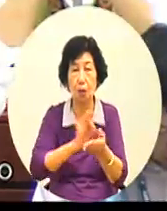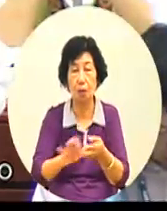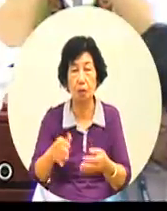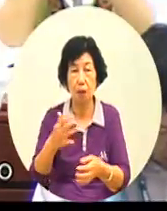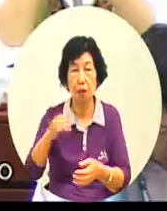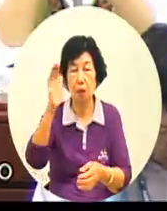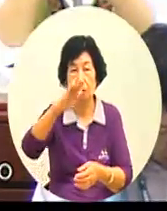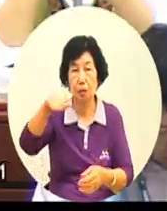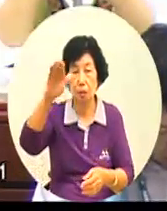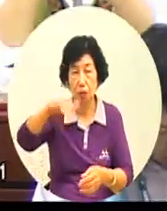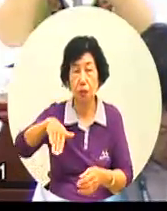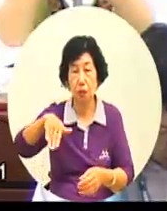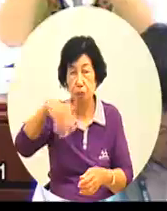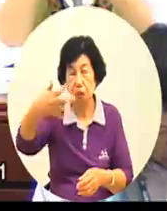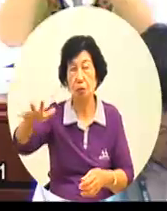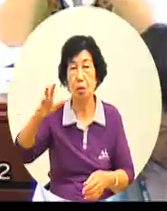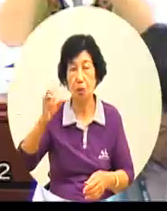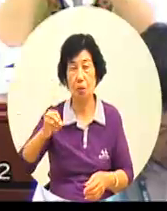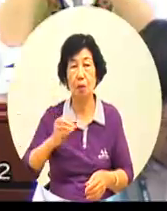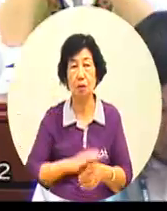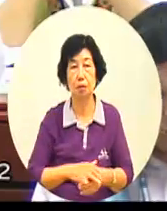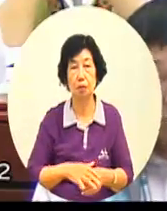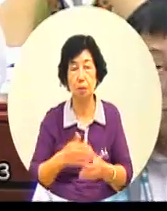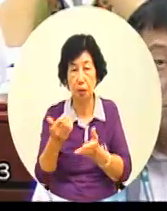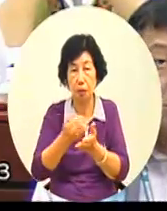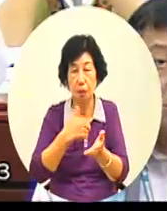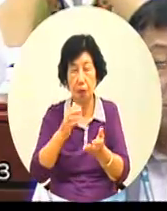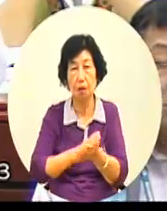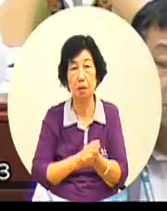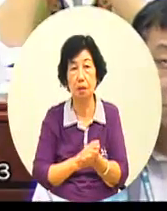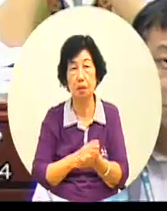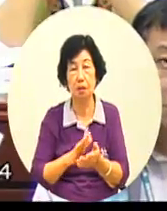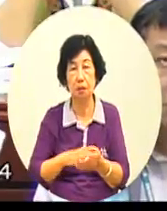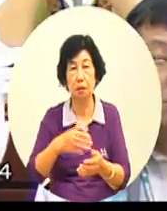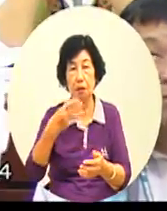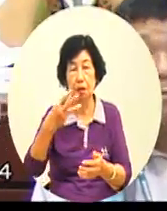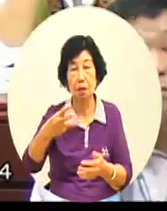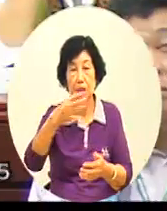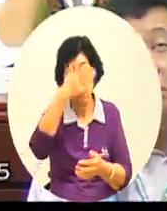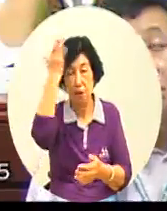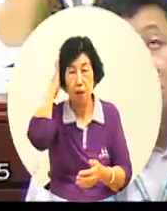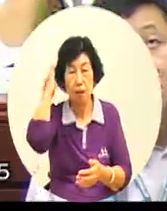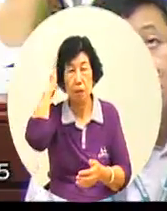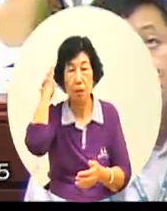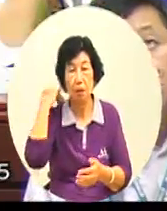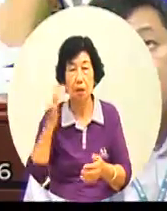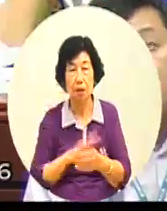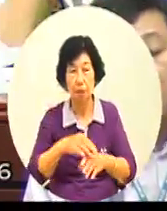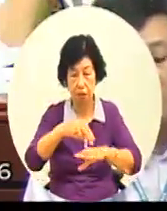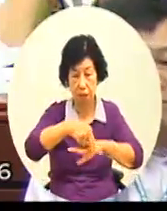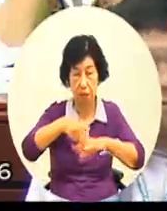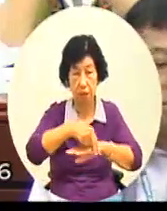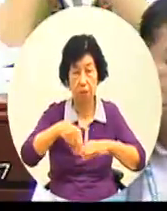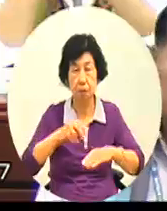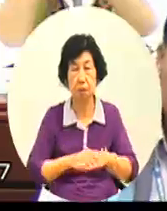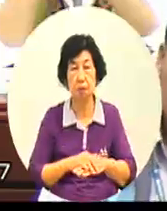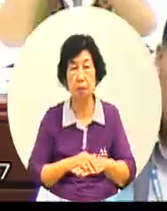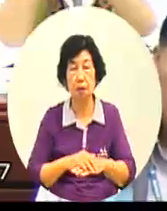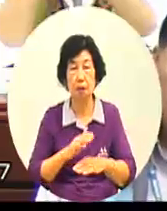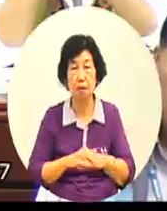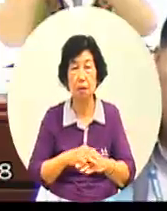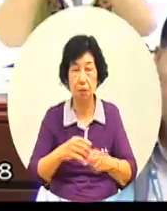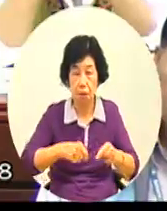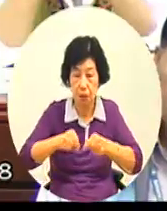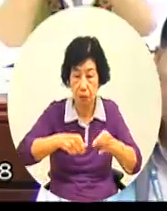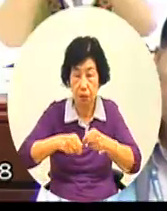9300多万。那对于刚刚我忘了回应议员讲三黑的部分呢，其实三黑计划它是一个中程的一个计划，那它